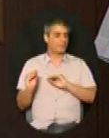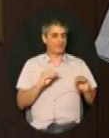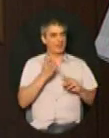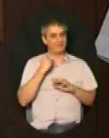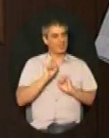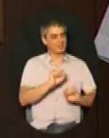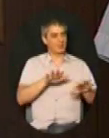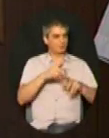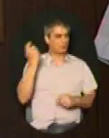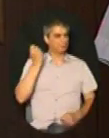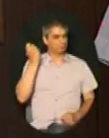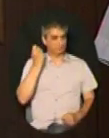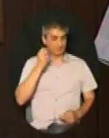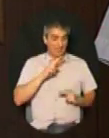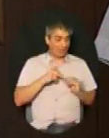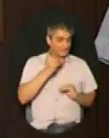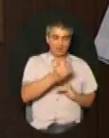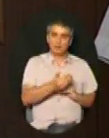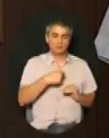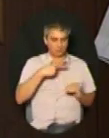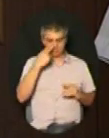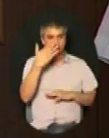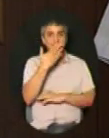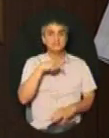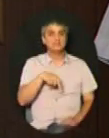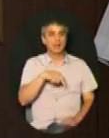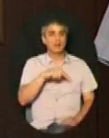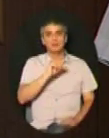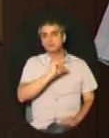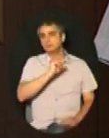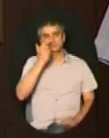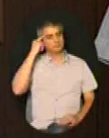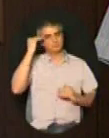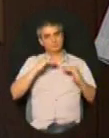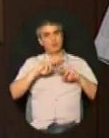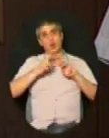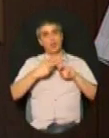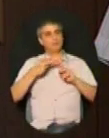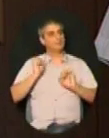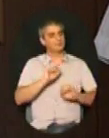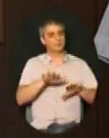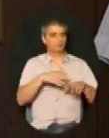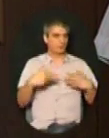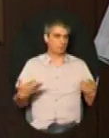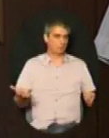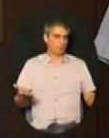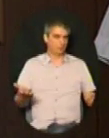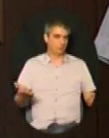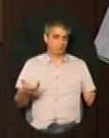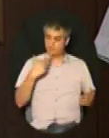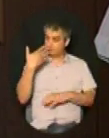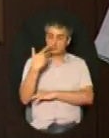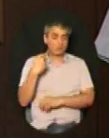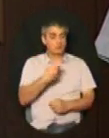לפני תמיכות ממשלתיות, ואחרי, אנחנו רואים שמדינת ישראל היא המפגרות בעולם בתמיכה ממשלתית. זאת אומרת שהמדינה